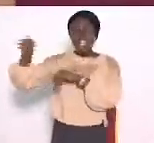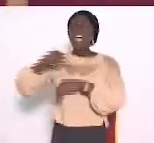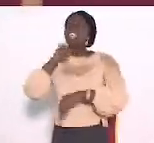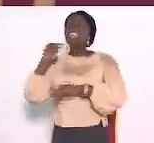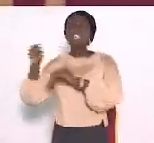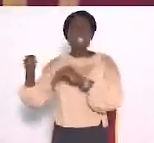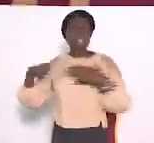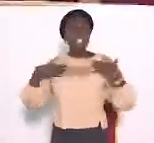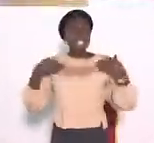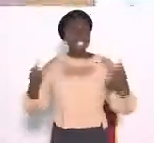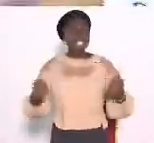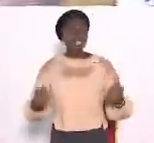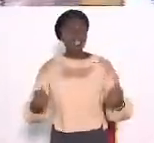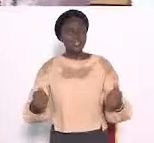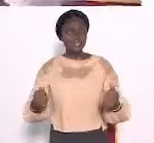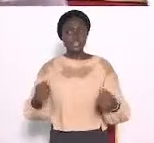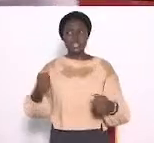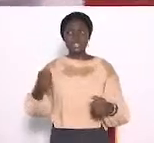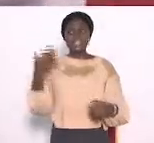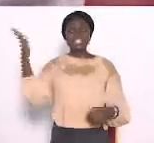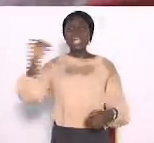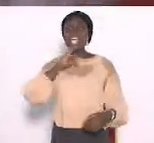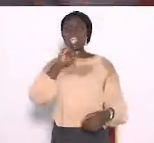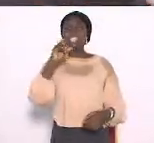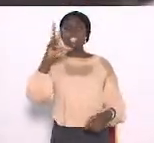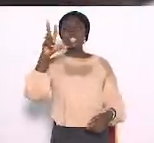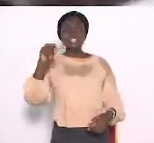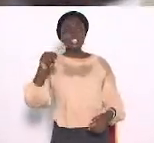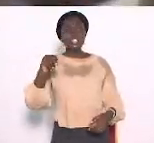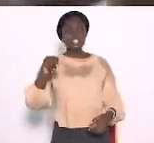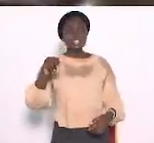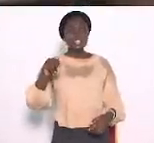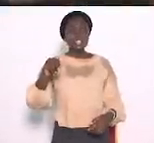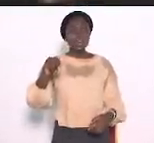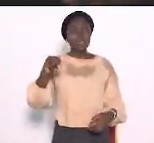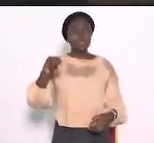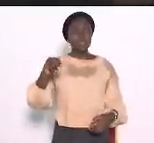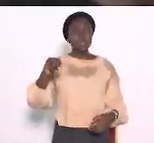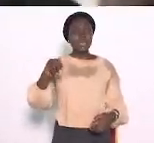bouger il y a aucune maladie qui ne peut pas